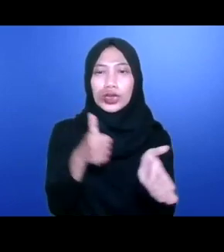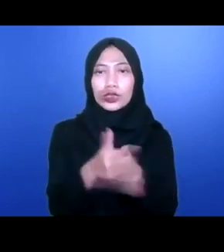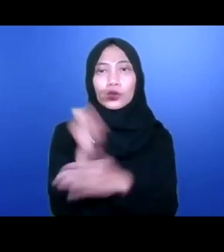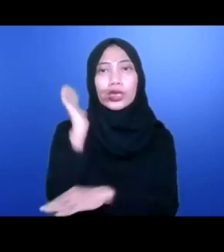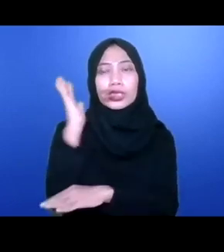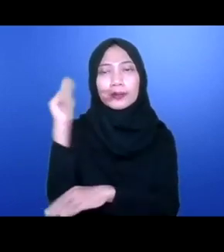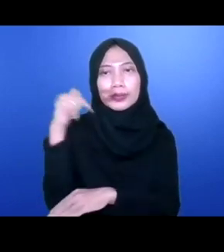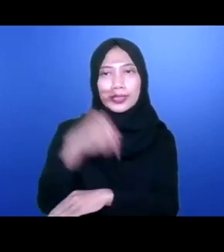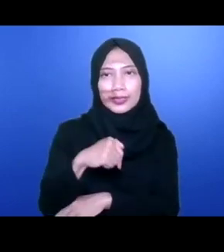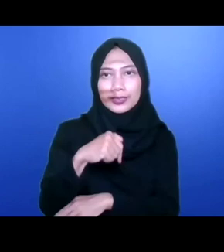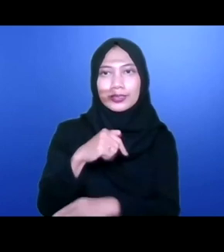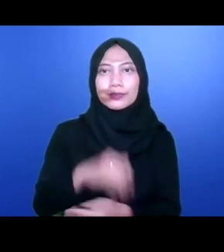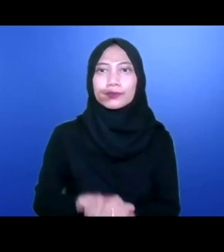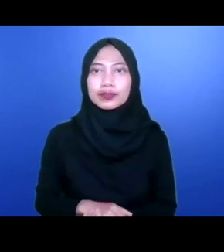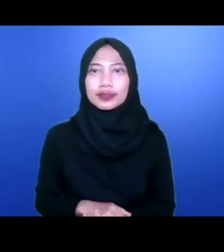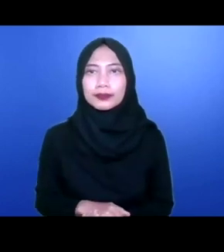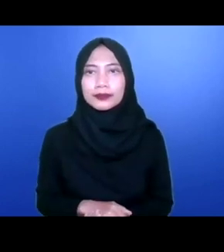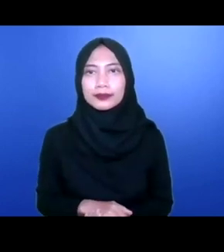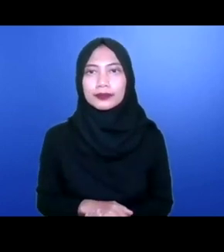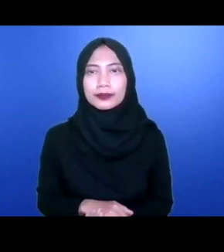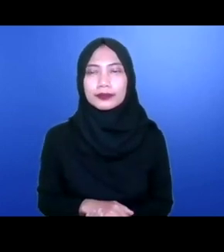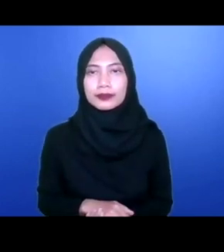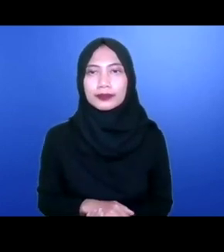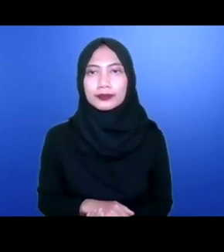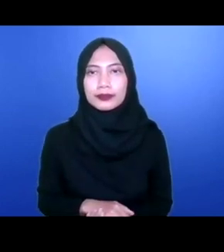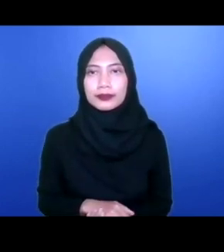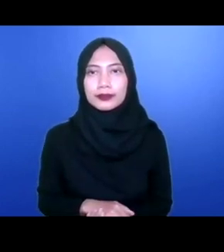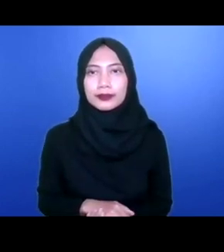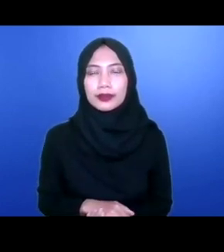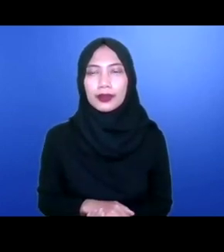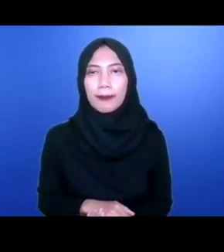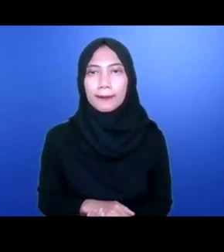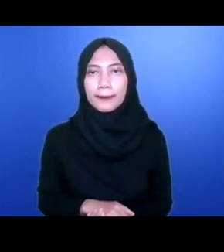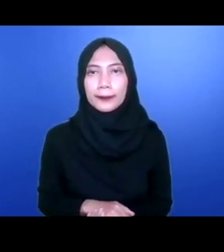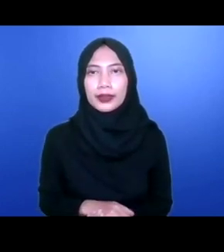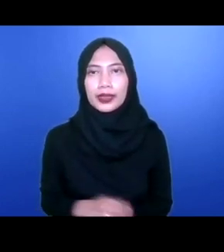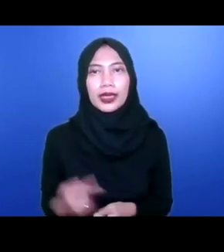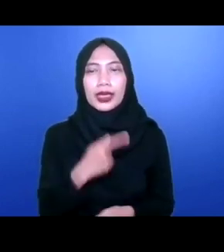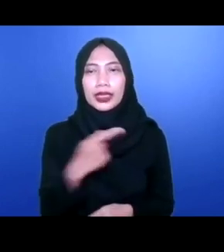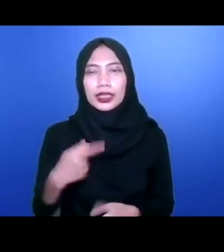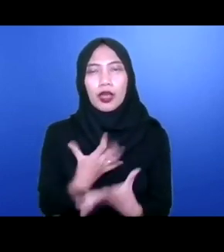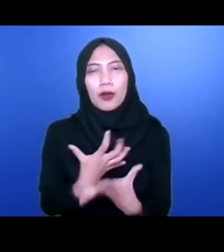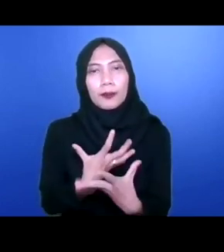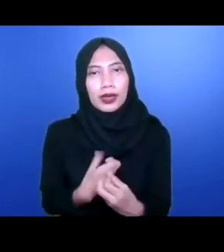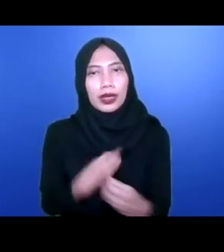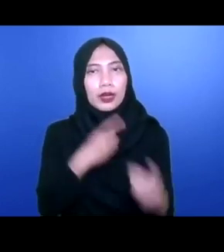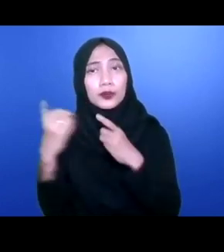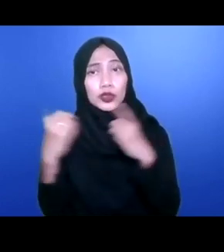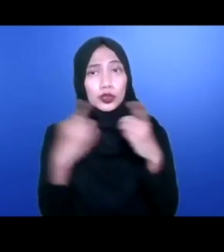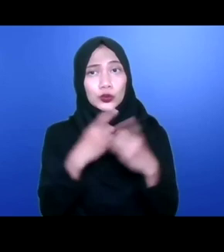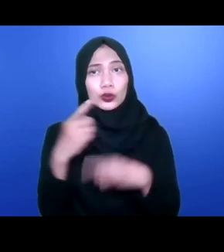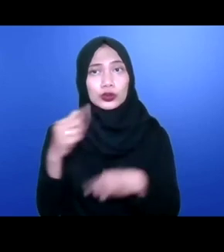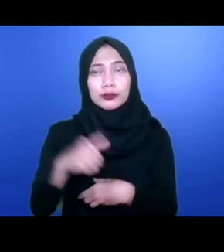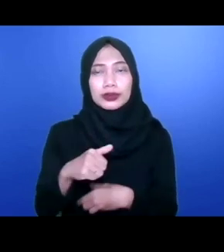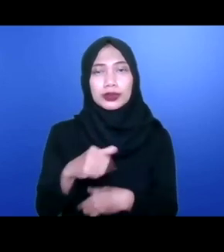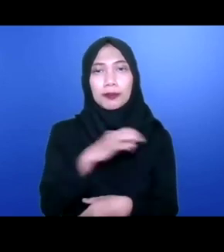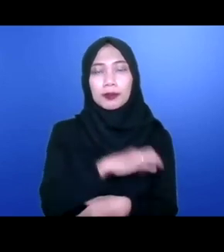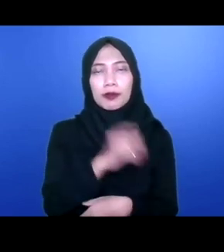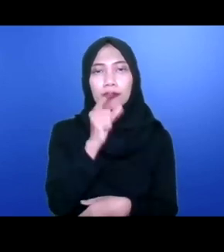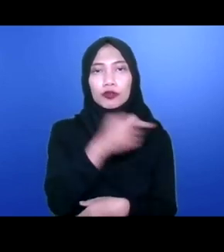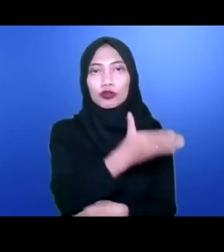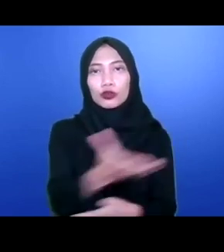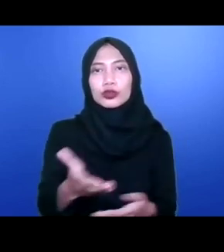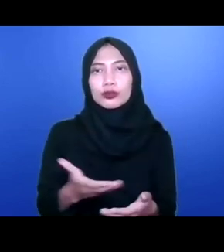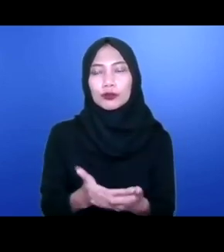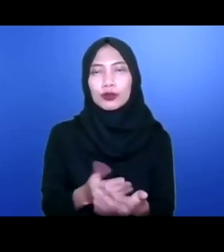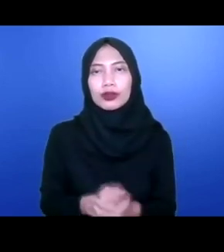dan antusiasmenya pada diskusi pagi hari ini. Kami berharap diskusi ini dapat bermanfaat bagi kita semua.